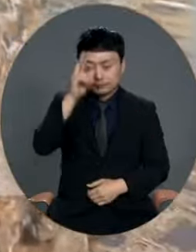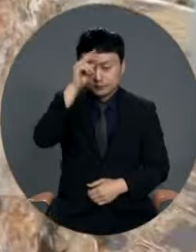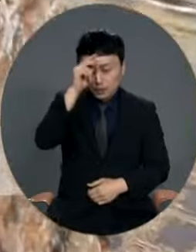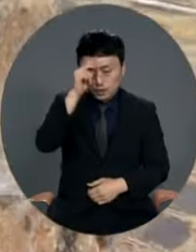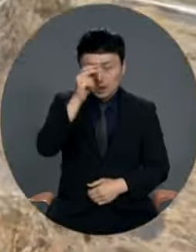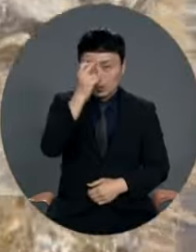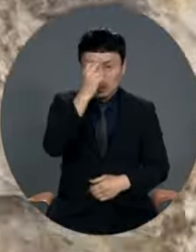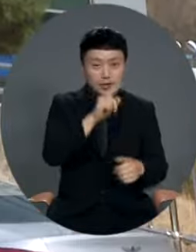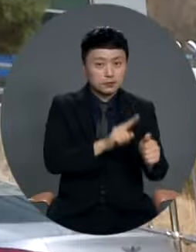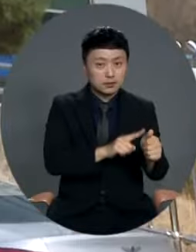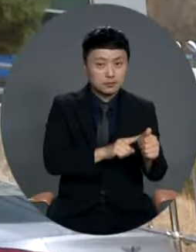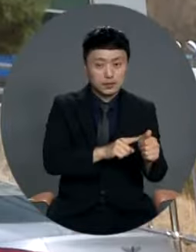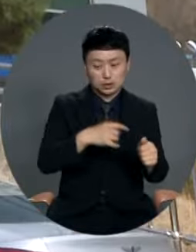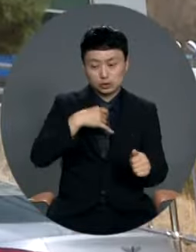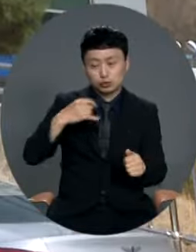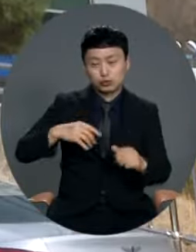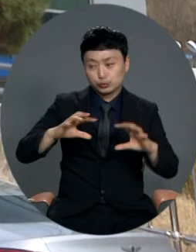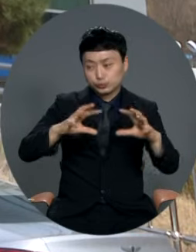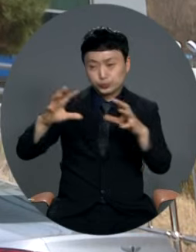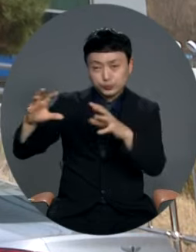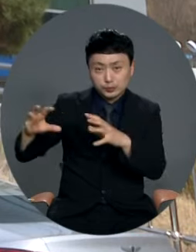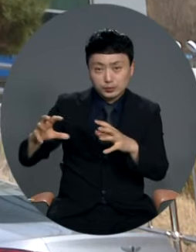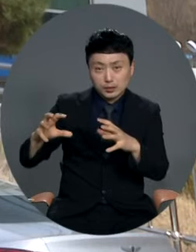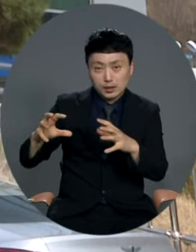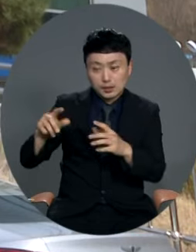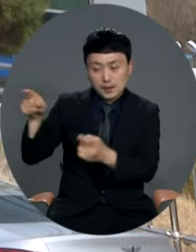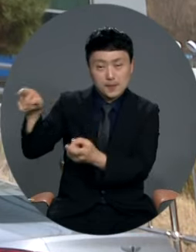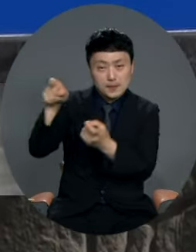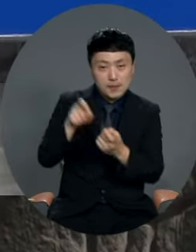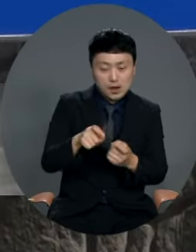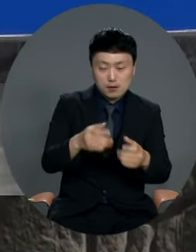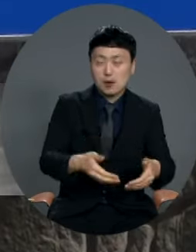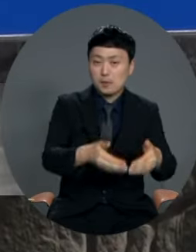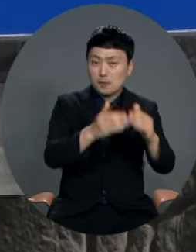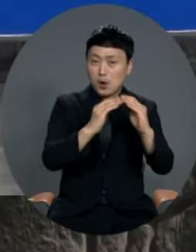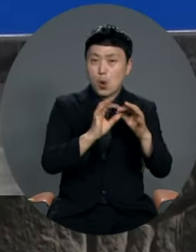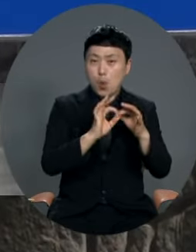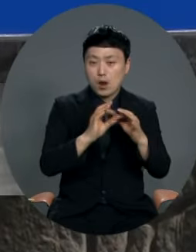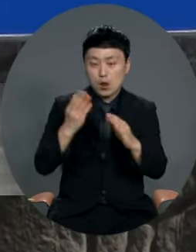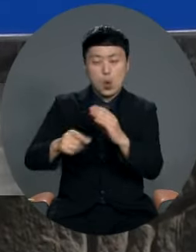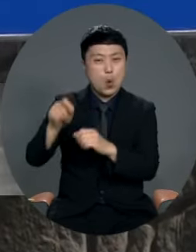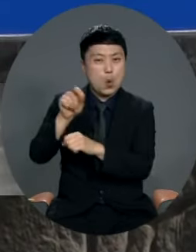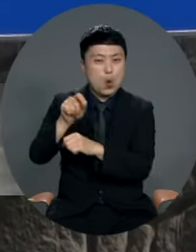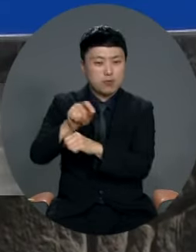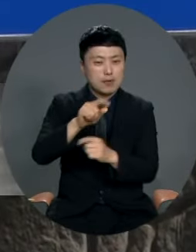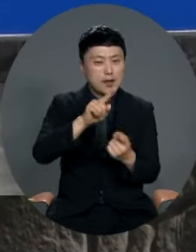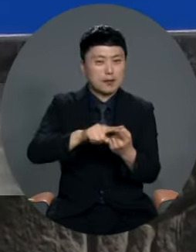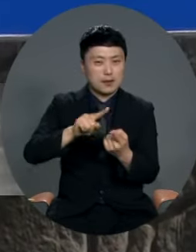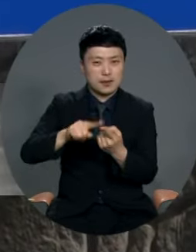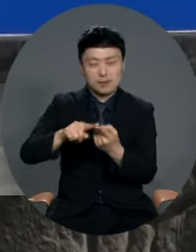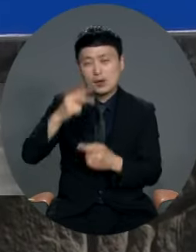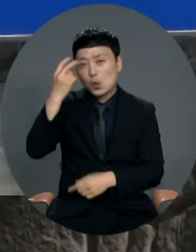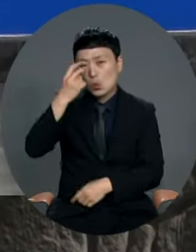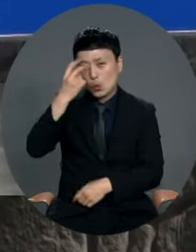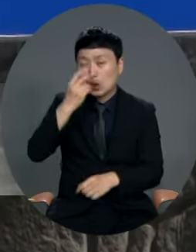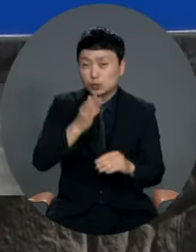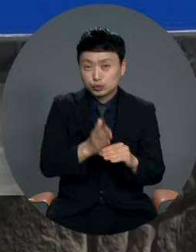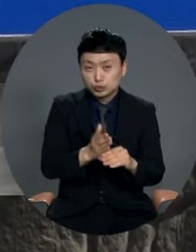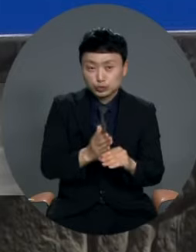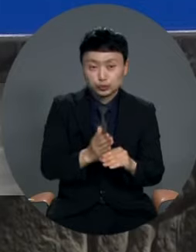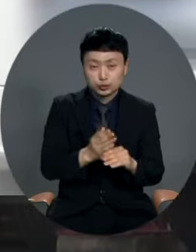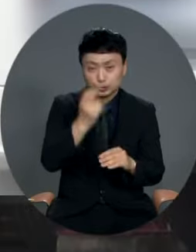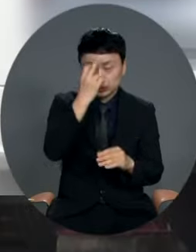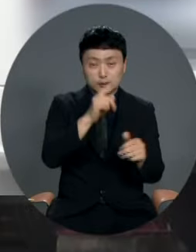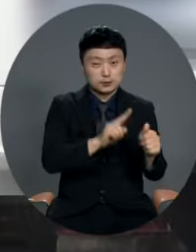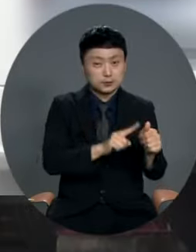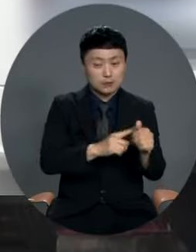은 최씨와 중국조각품공급업체, 설치업체,관련 공무원들을조사해왔으며,최씨가공무원들에게로비를했을가능성